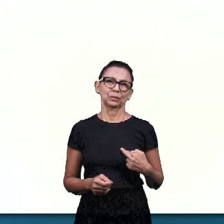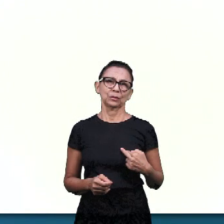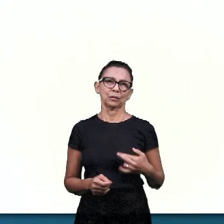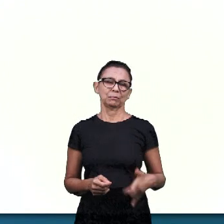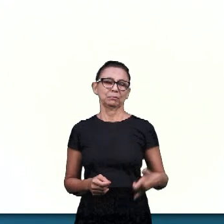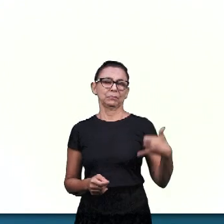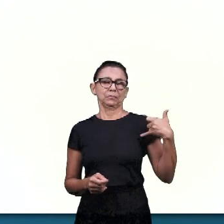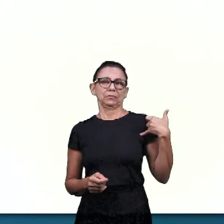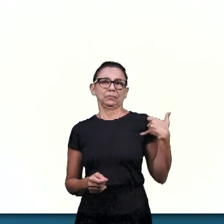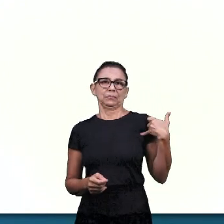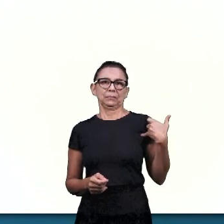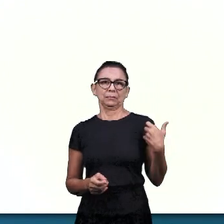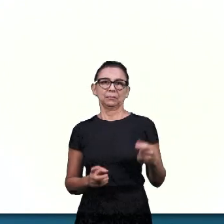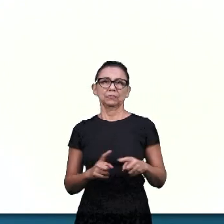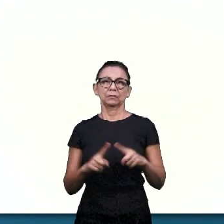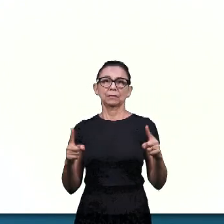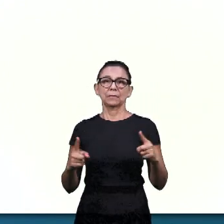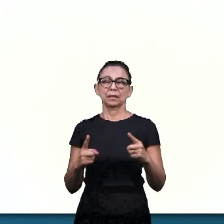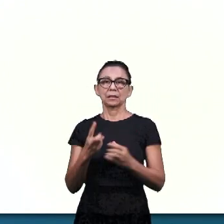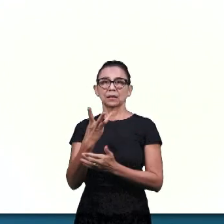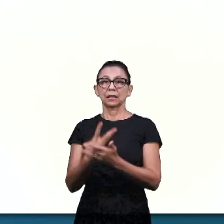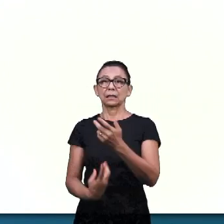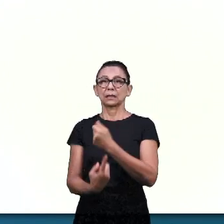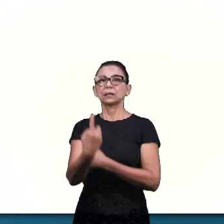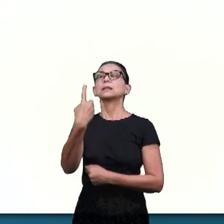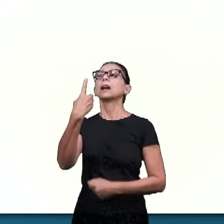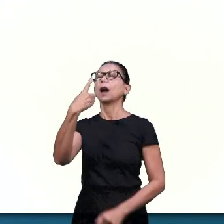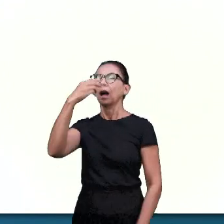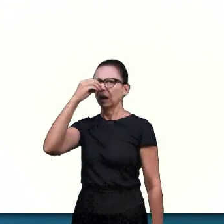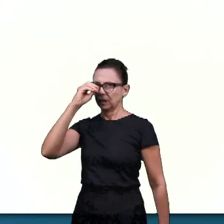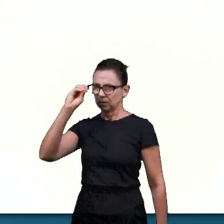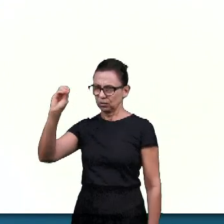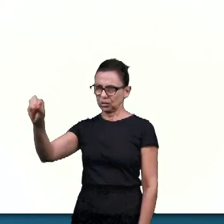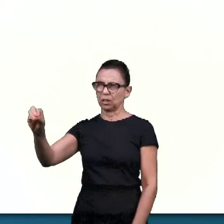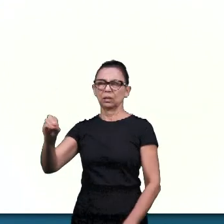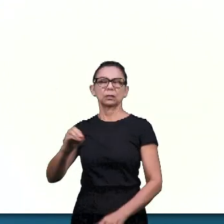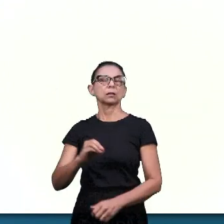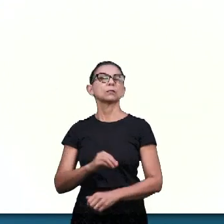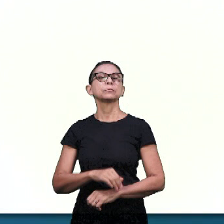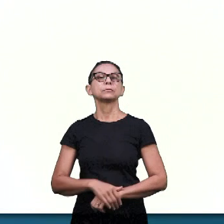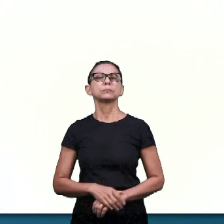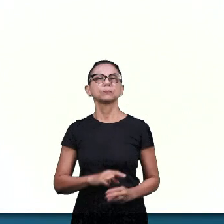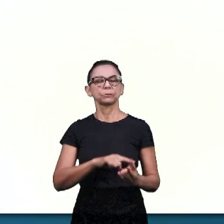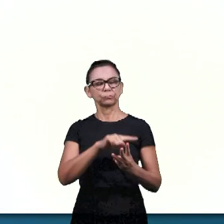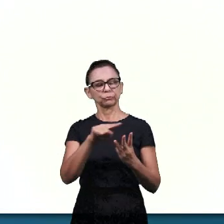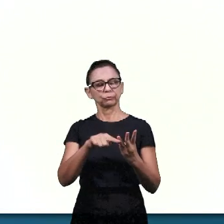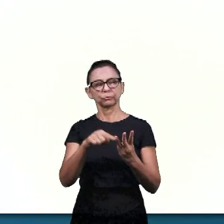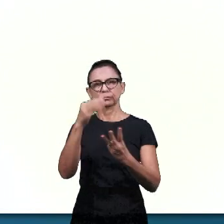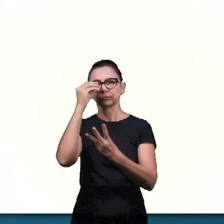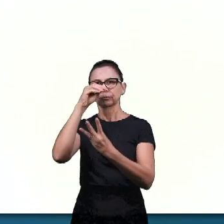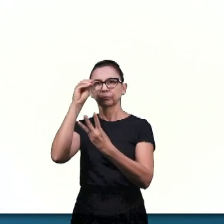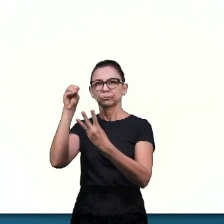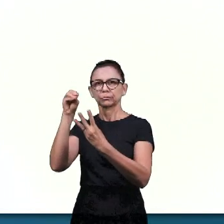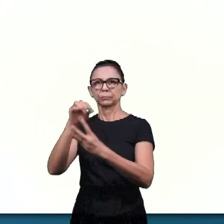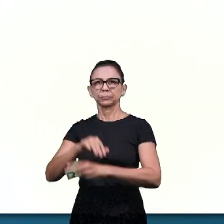bien, je vous ai montré ici, il rejette le Père, le Fils et le Saint-Esprit. Maintenant, la question dit,